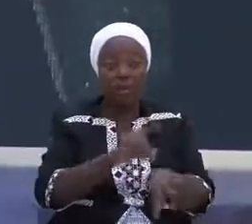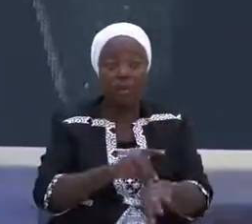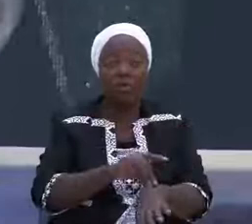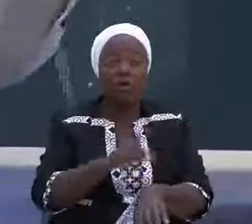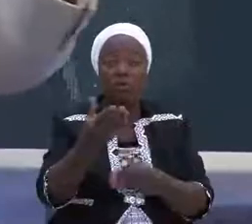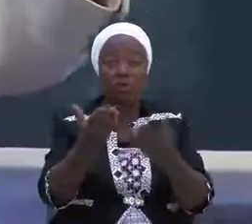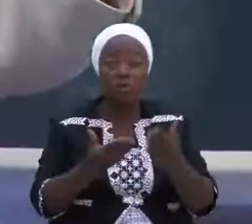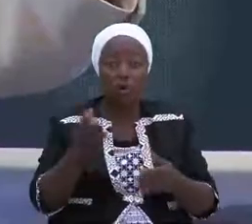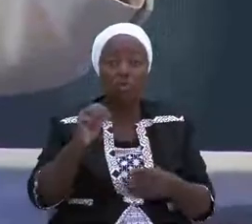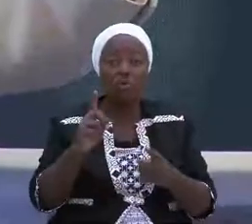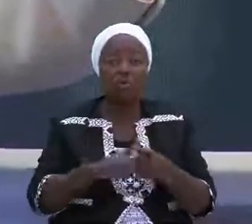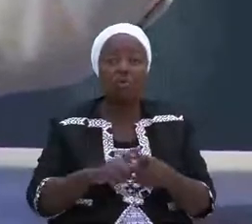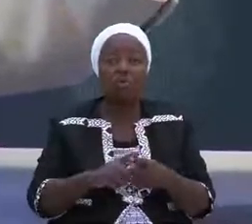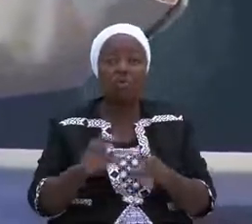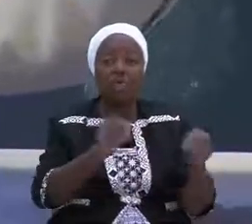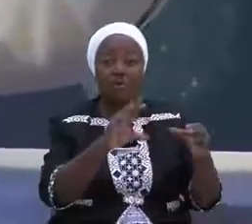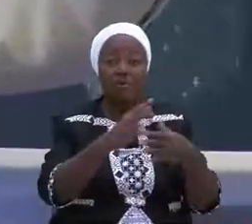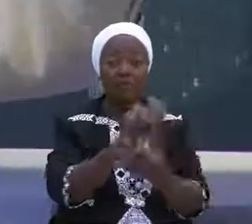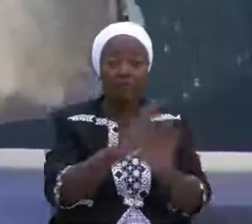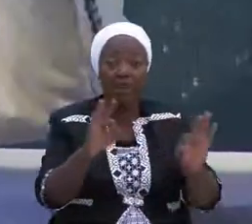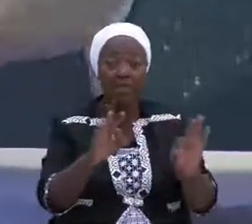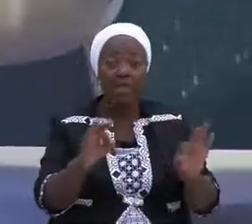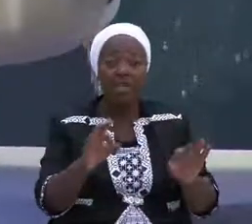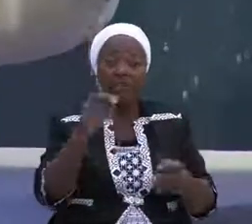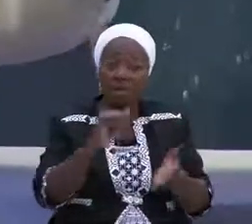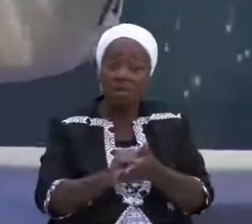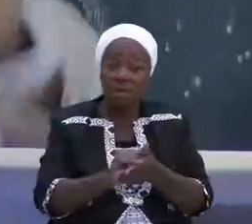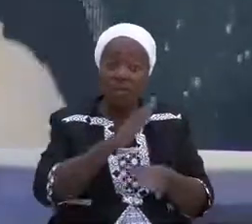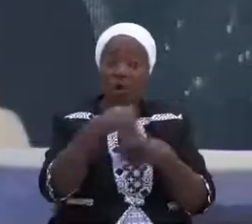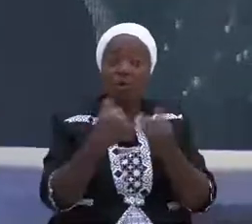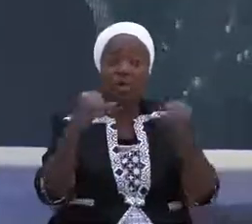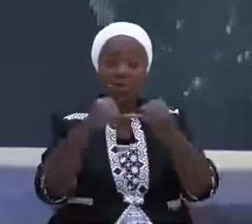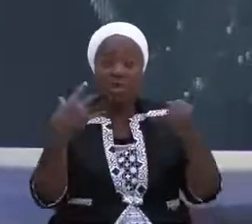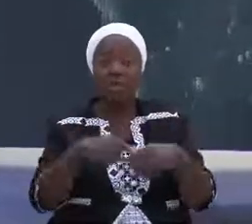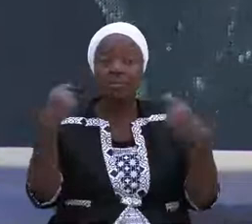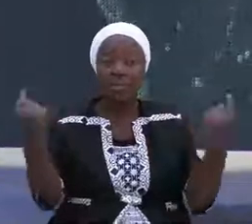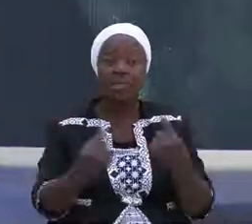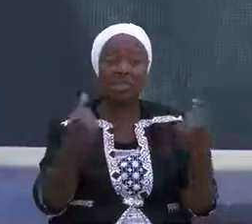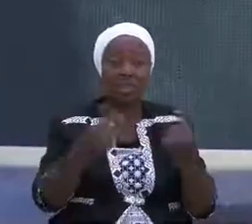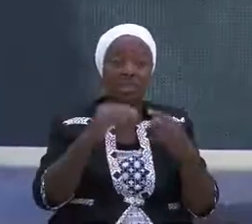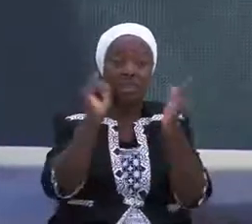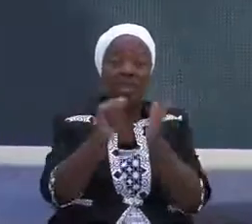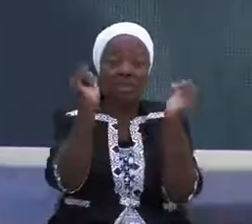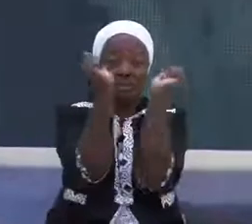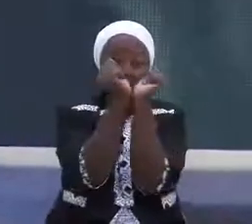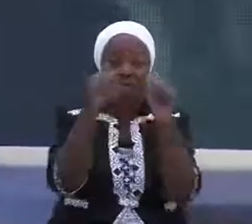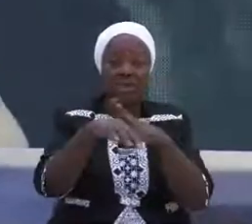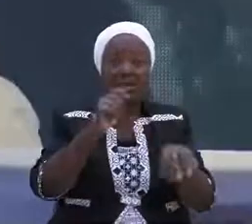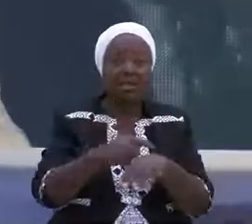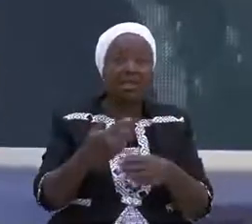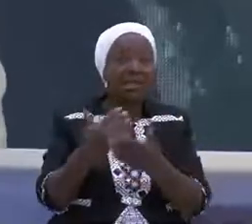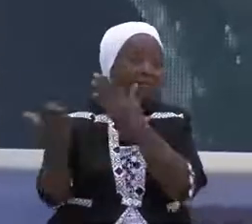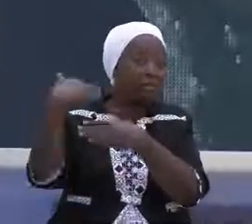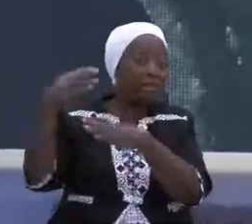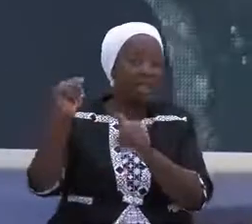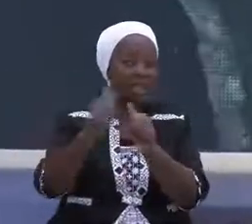Tu veux qu'il te libère pour que toutes les chaînes du péché qui te liaient par le passé, que